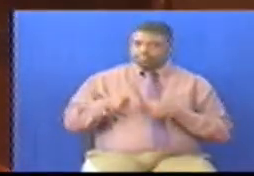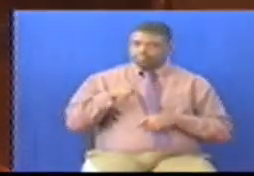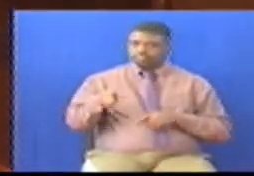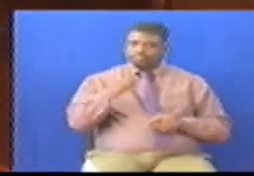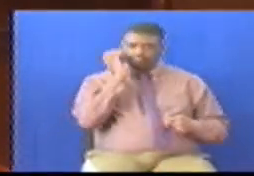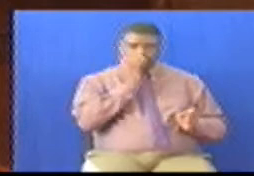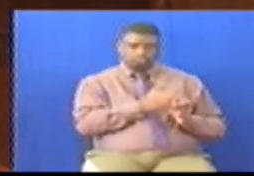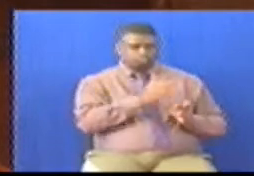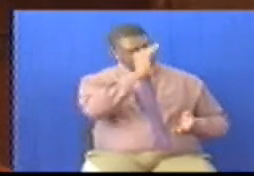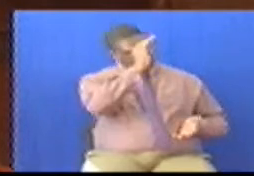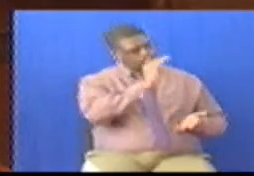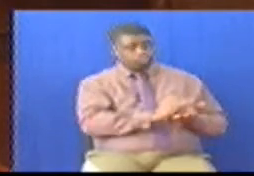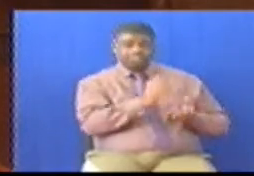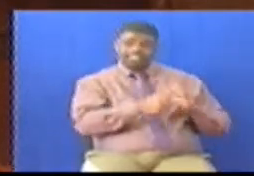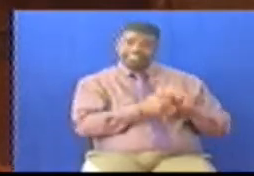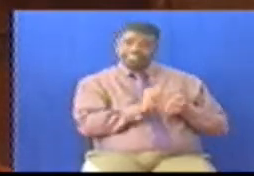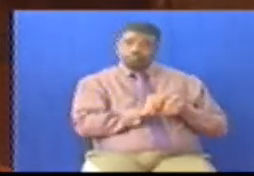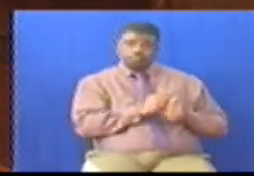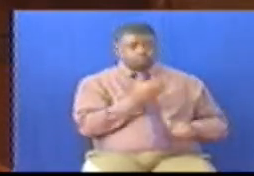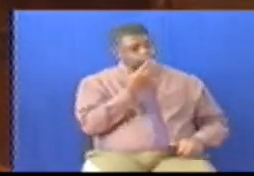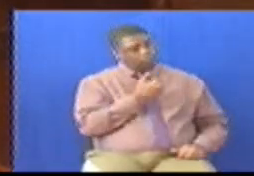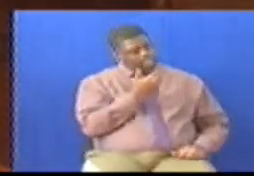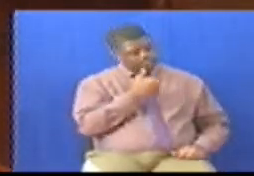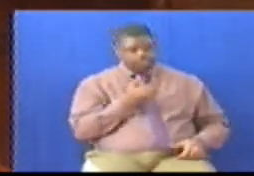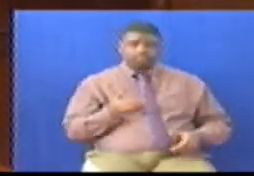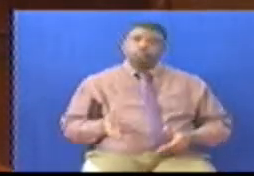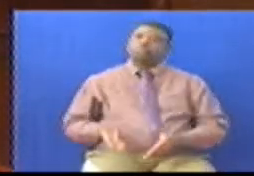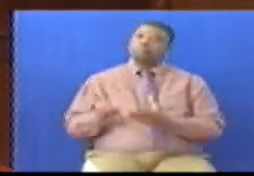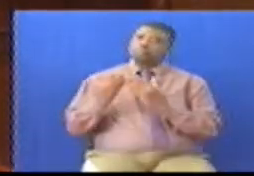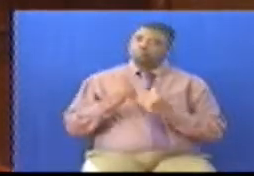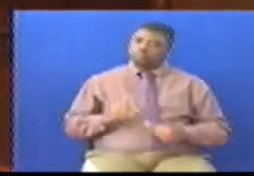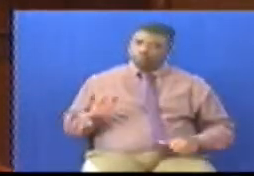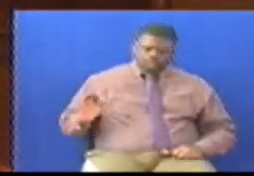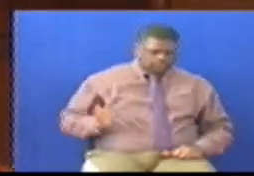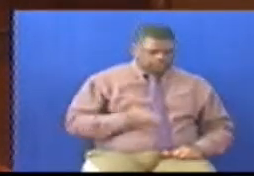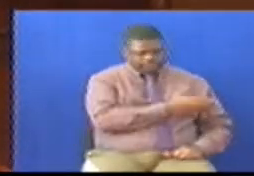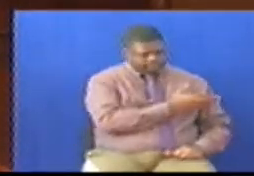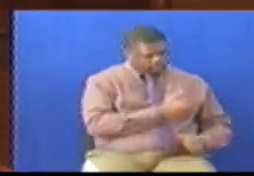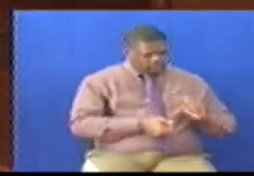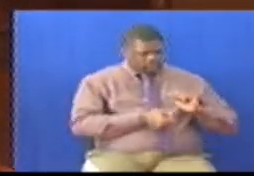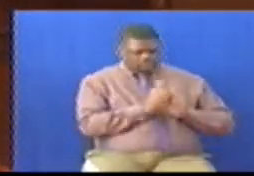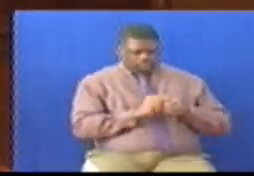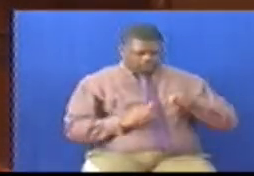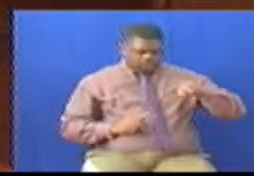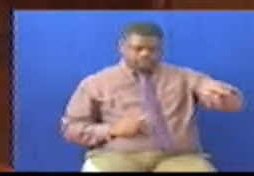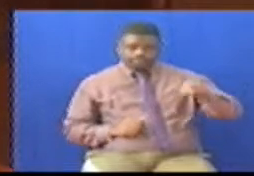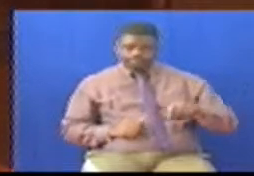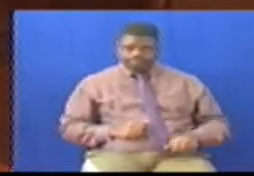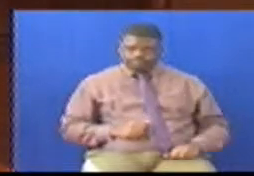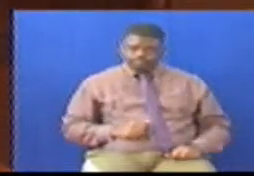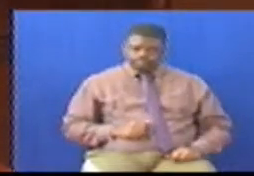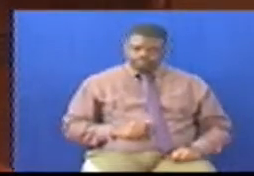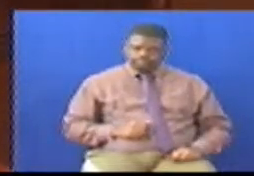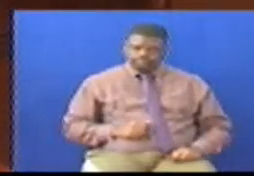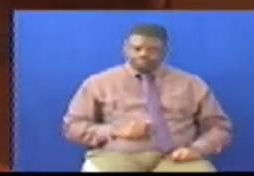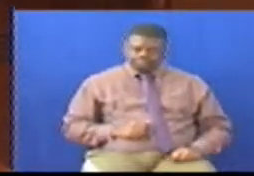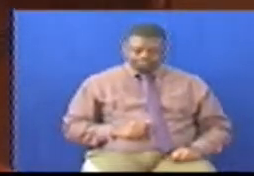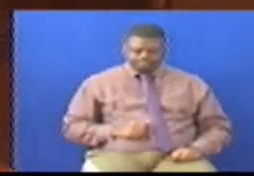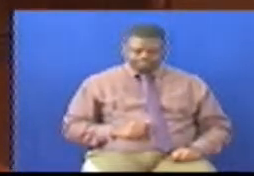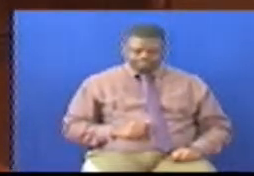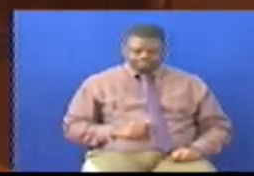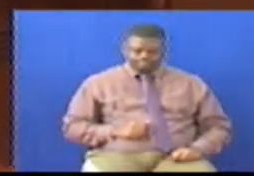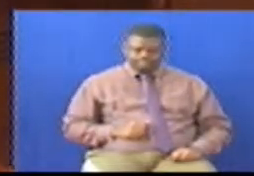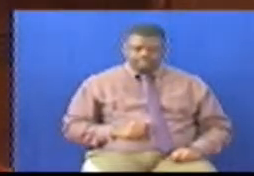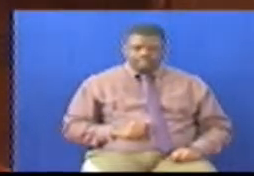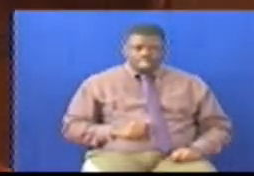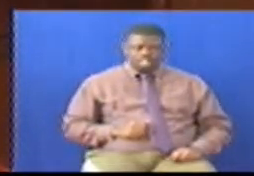limekusudia kwenda kupunguza shida ya sukari, tunaweza kuondoa hilo tatizo. Mheshimiwa Spika, eneo lingine ni changie